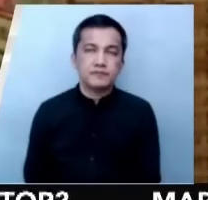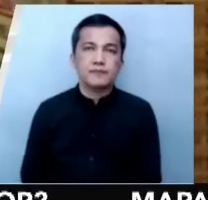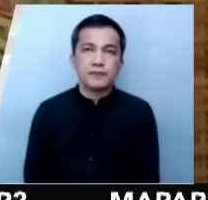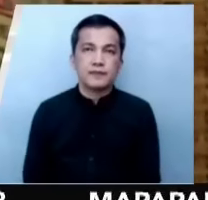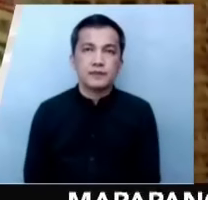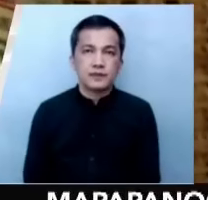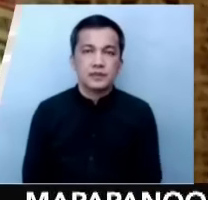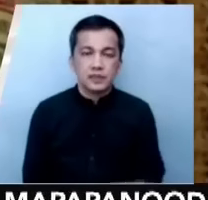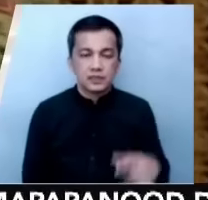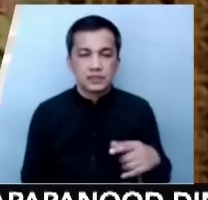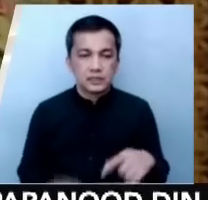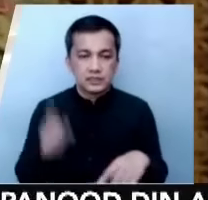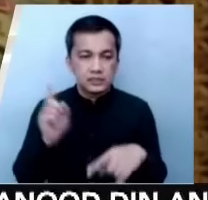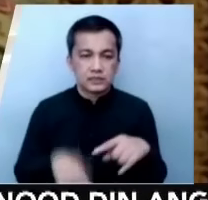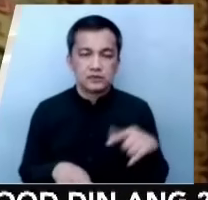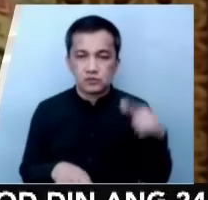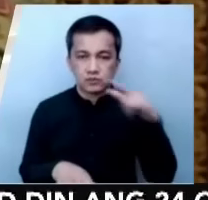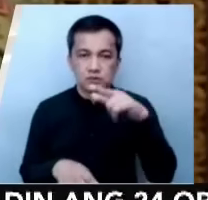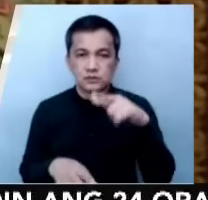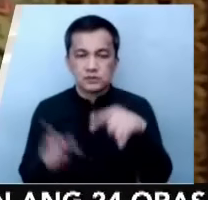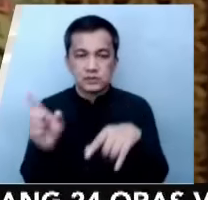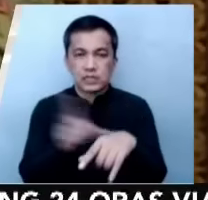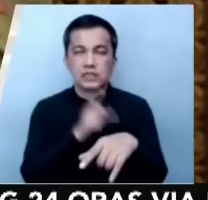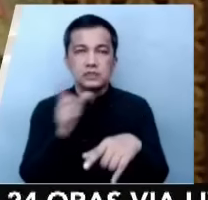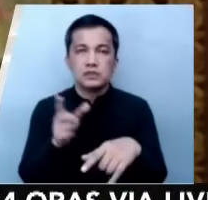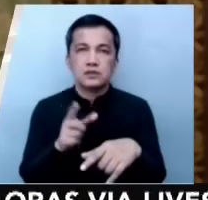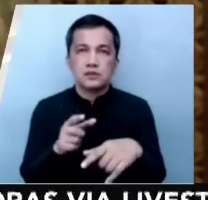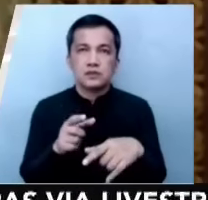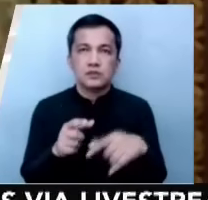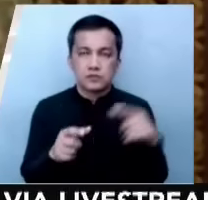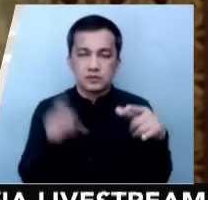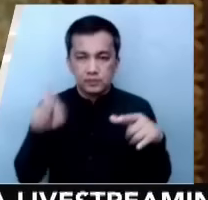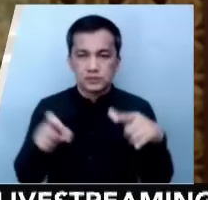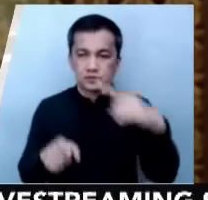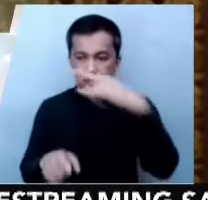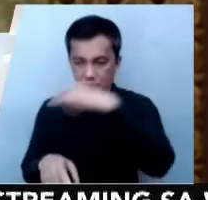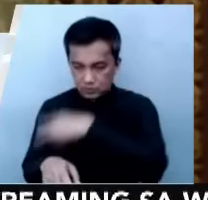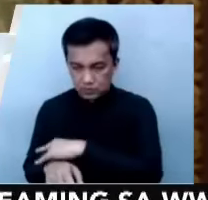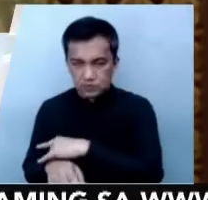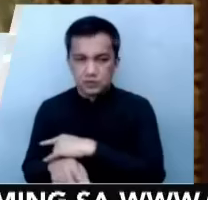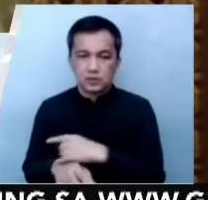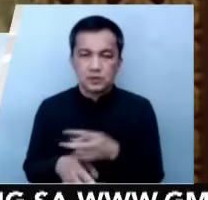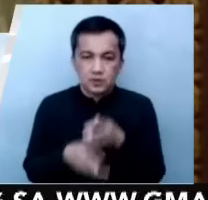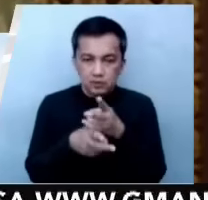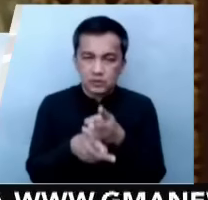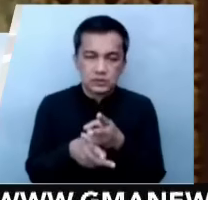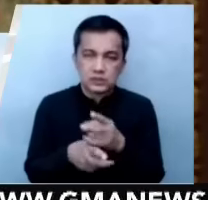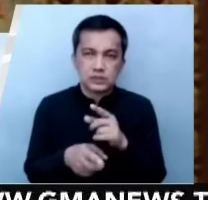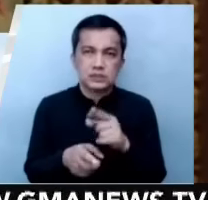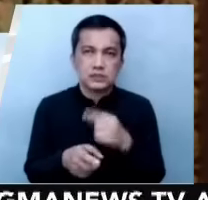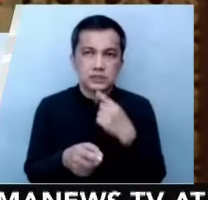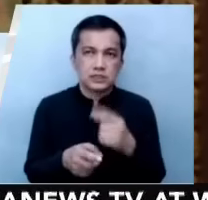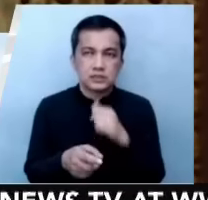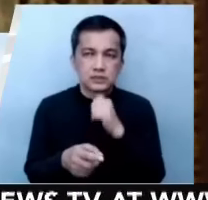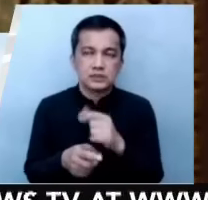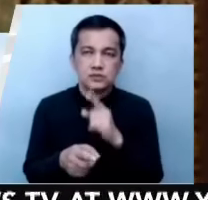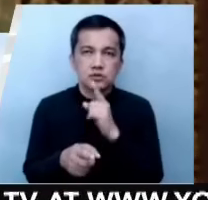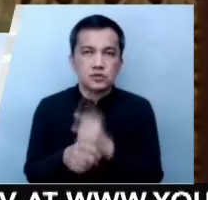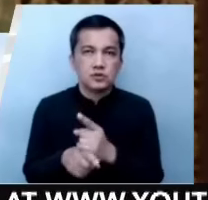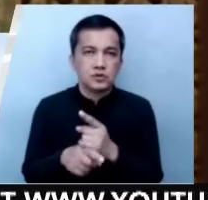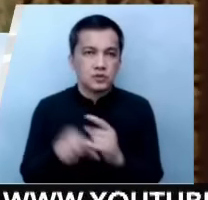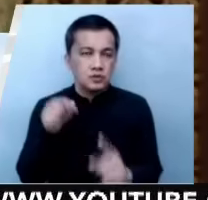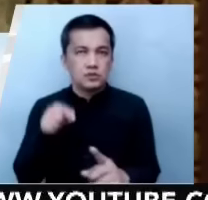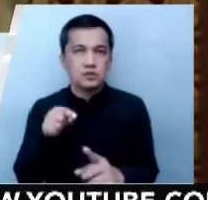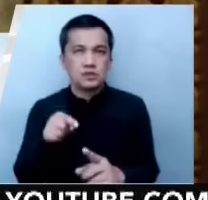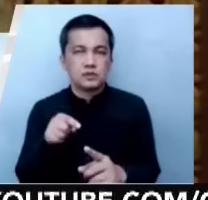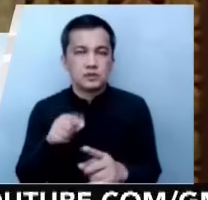air for a period of time. They have to land. So monitoring them cannot be ascertain to a particular date or